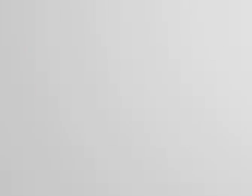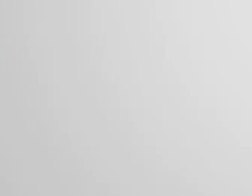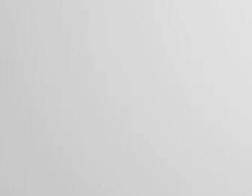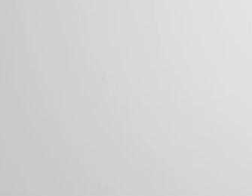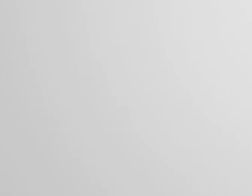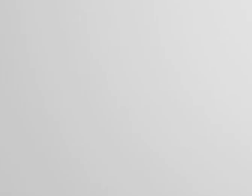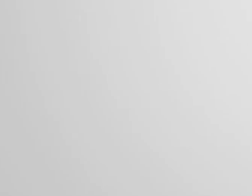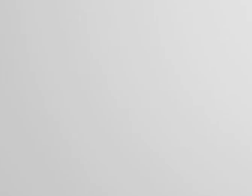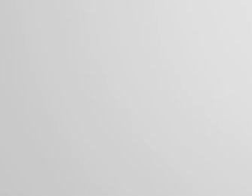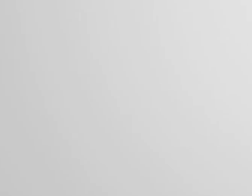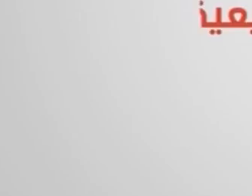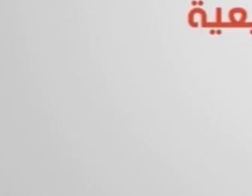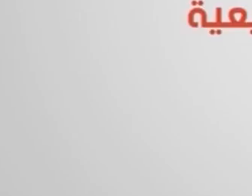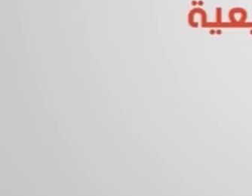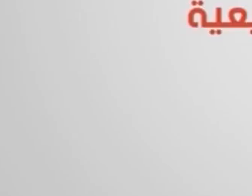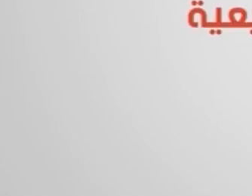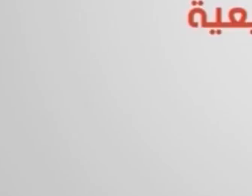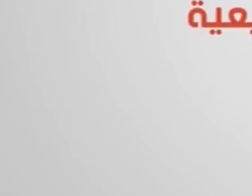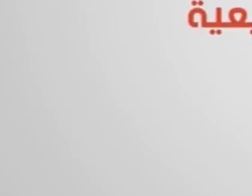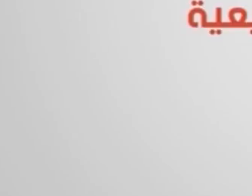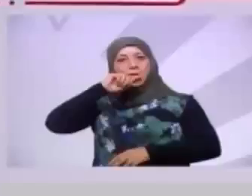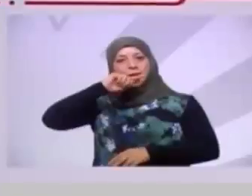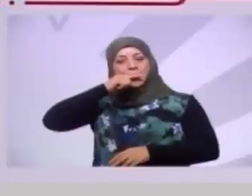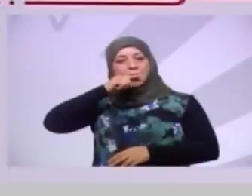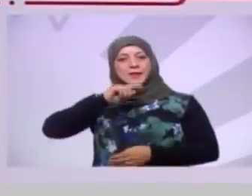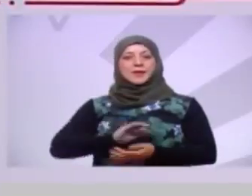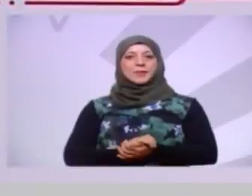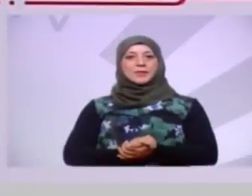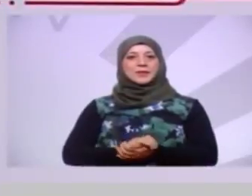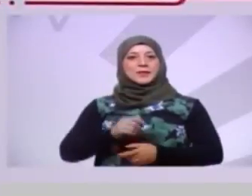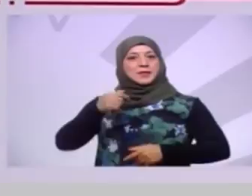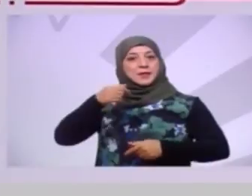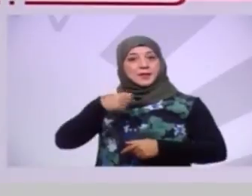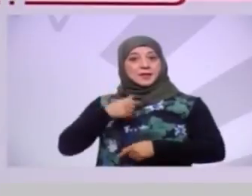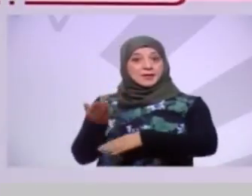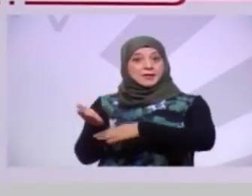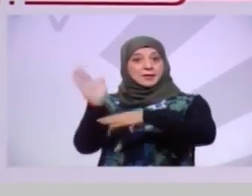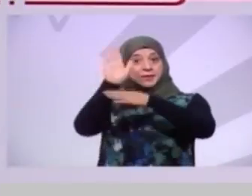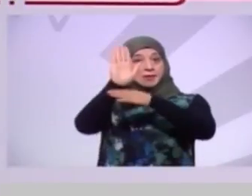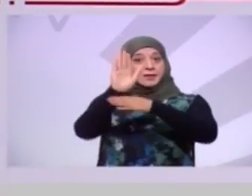اه فتح طيب